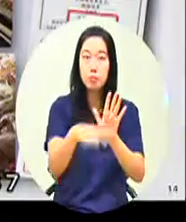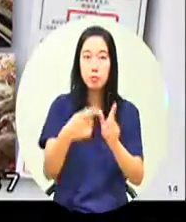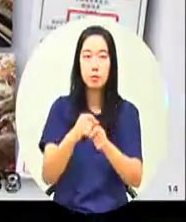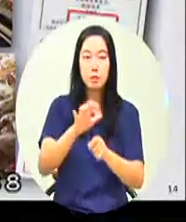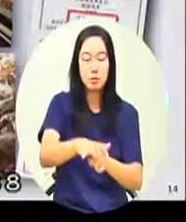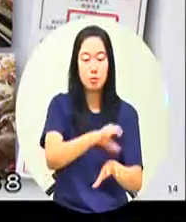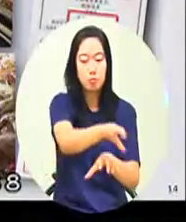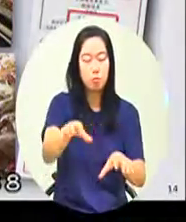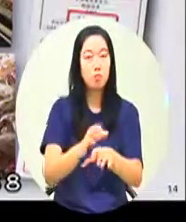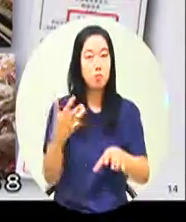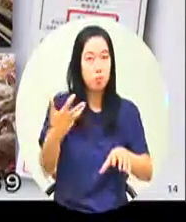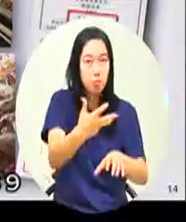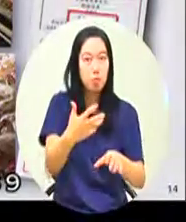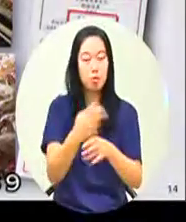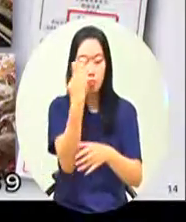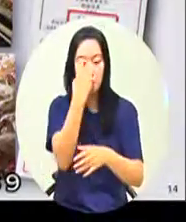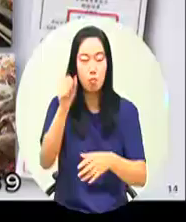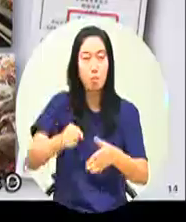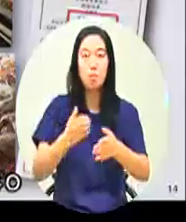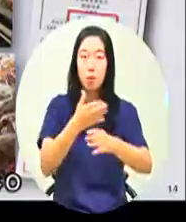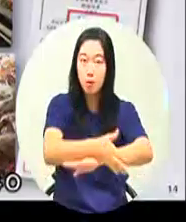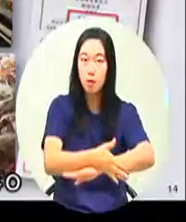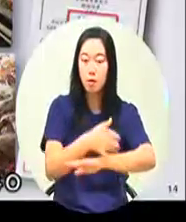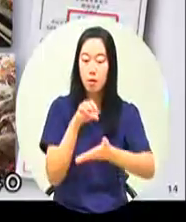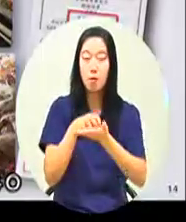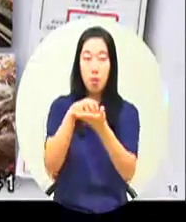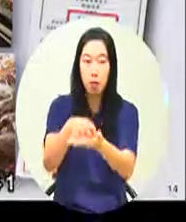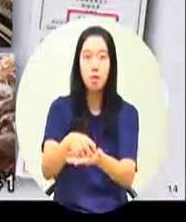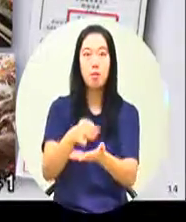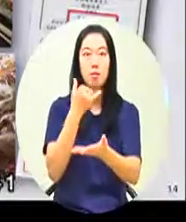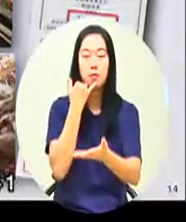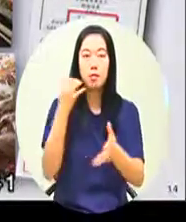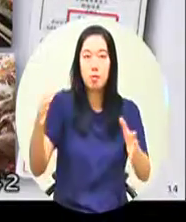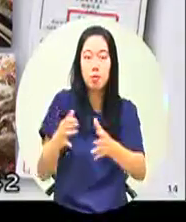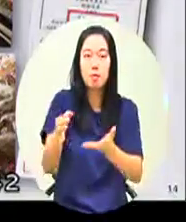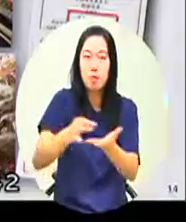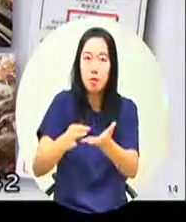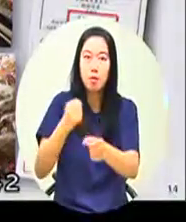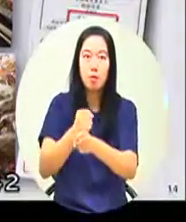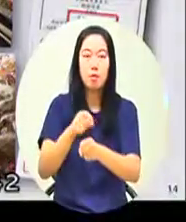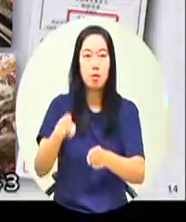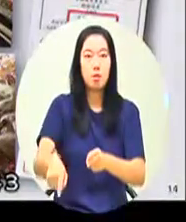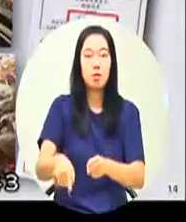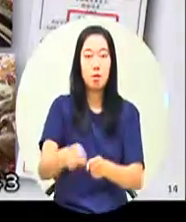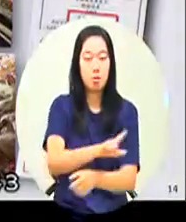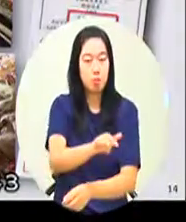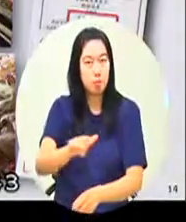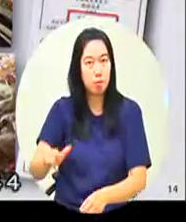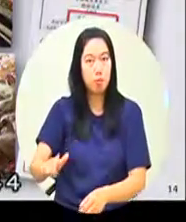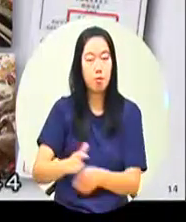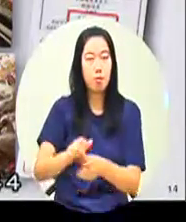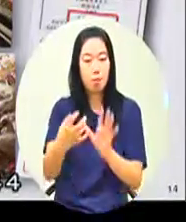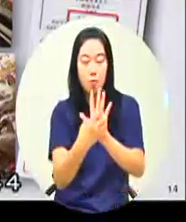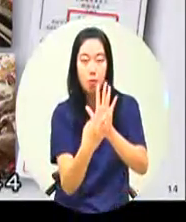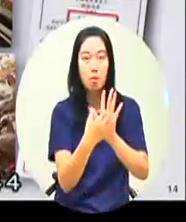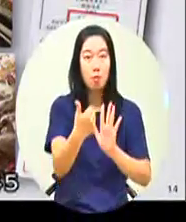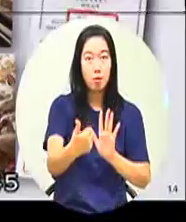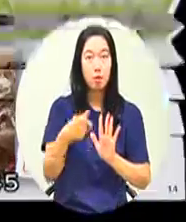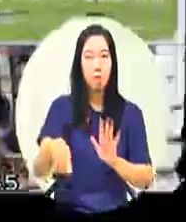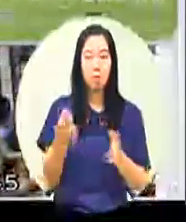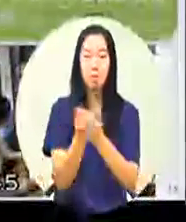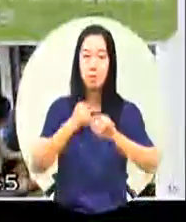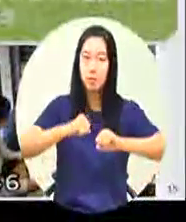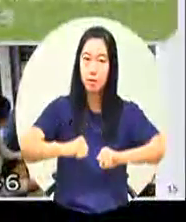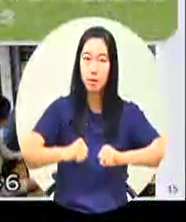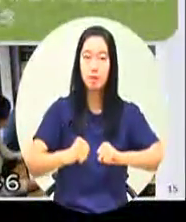呢畜牧场也通过验证呢，那来共塑造呢一个产品的形象。整个在安全健康城市方